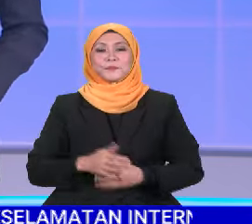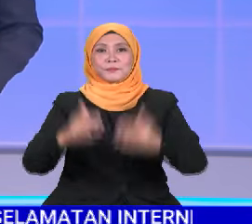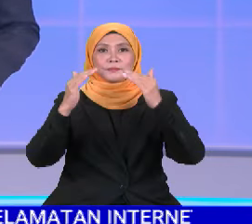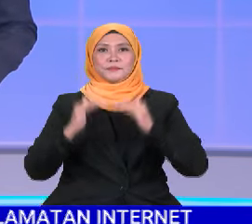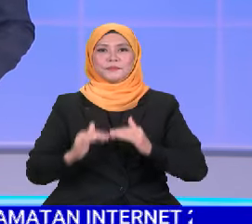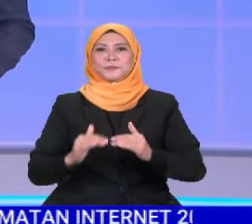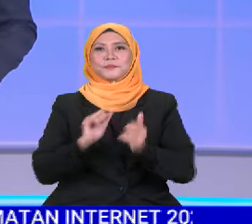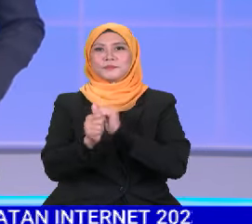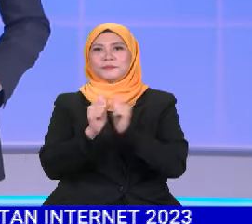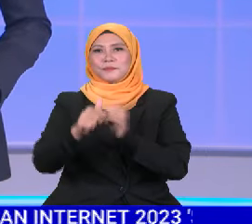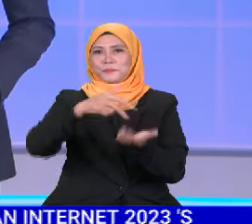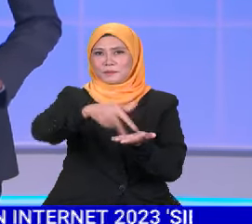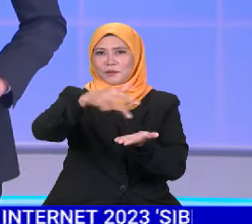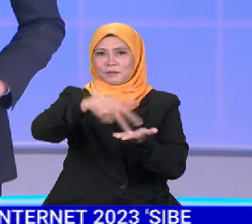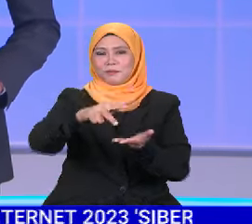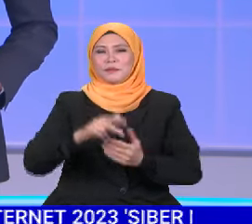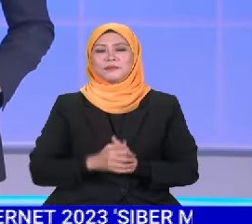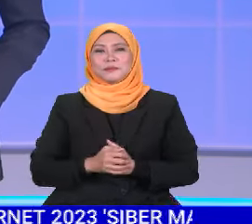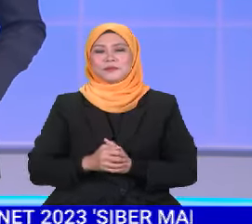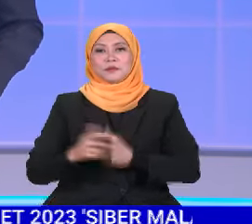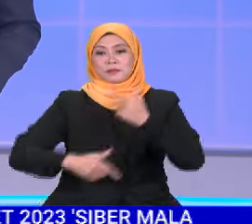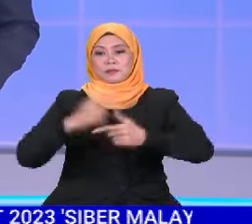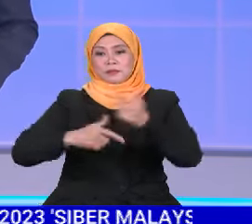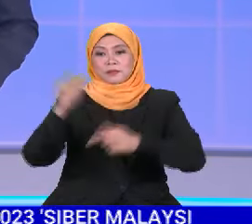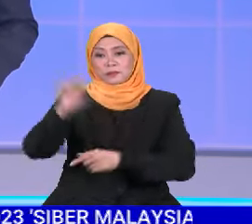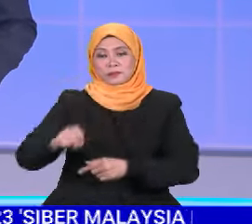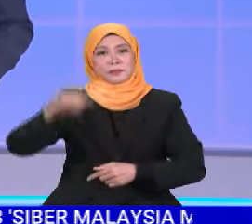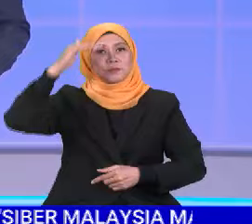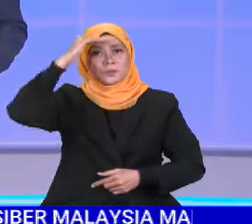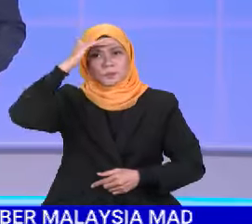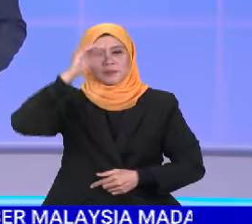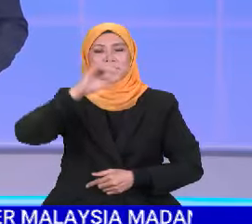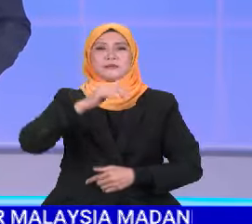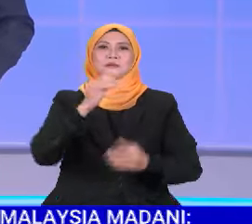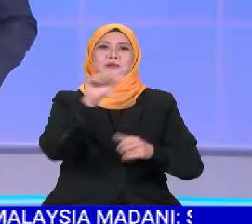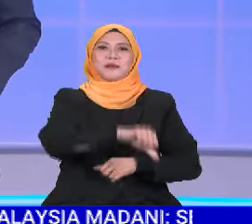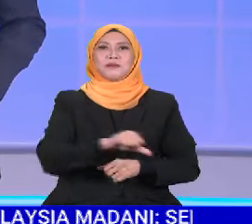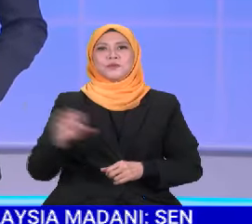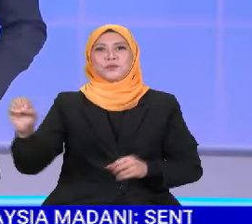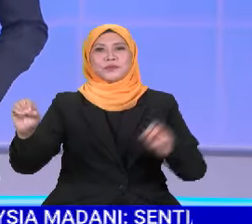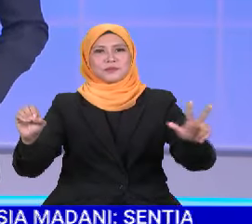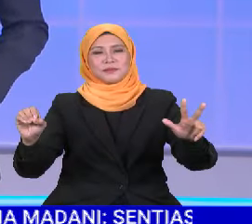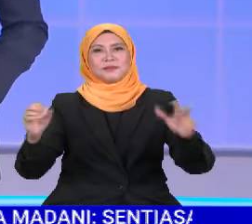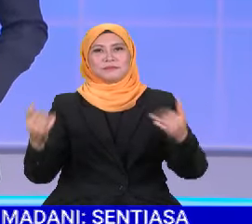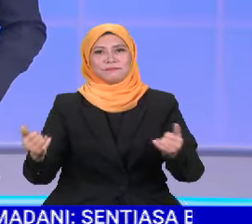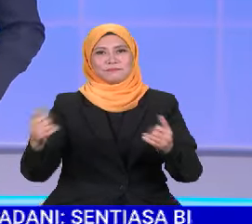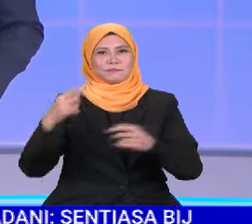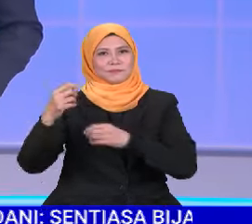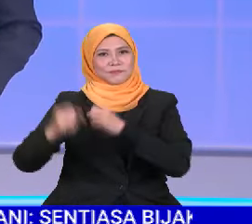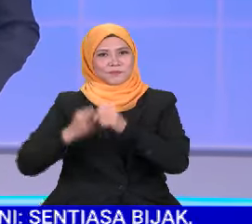Kita balik ke perkembangan sukan bola sepak. Juara bertahan Liga Super Johor Darul Ta'zim JDT tewas 0-3 dalam aksi terakhir